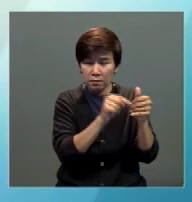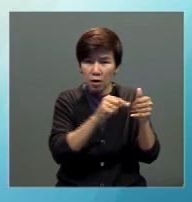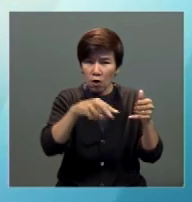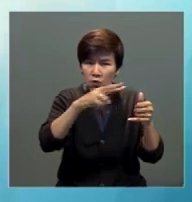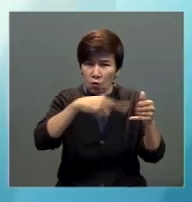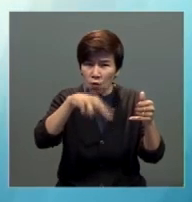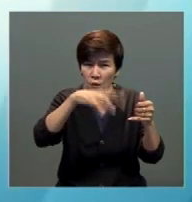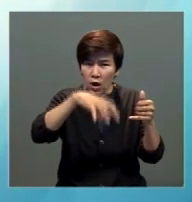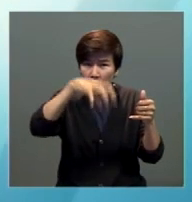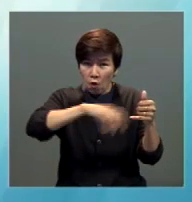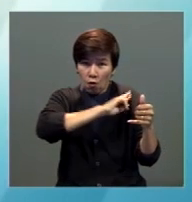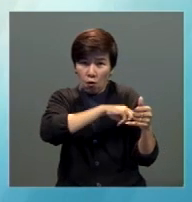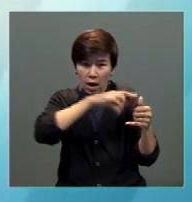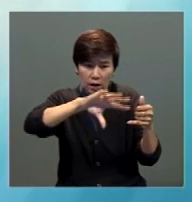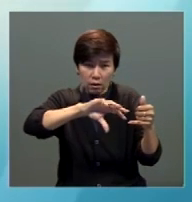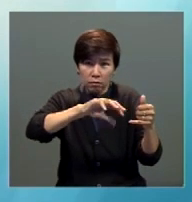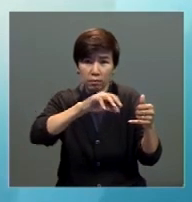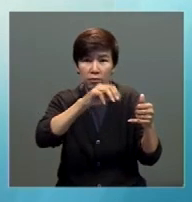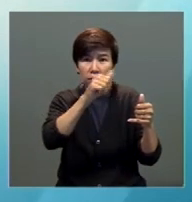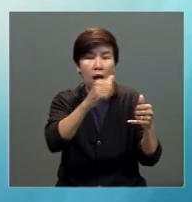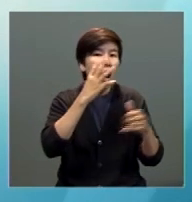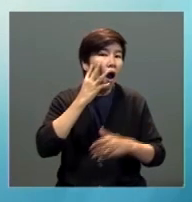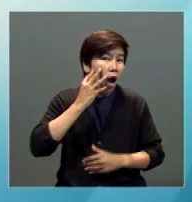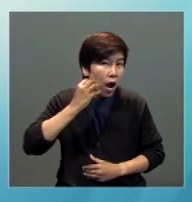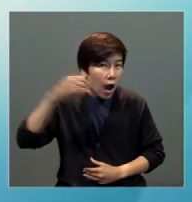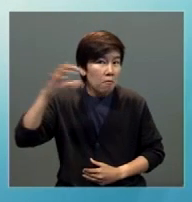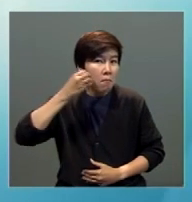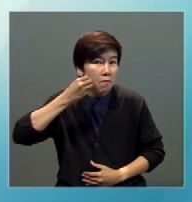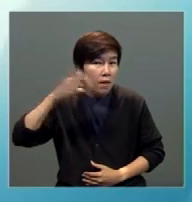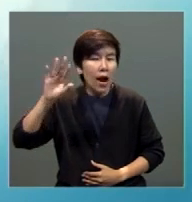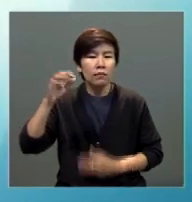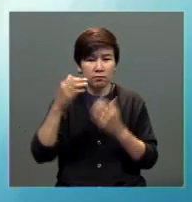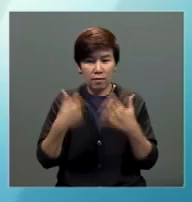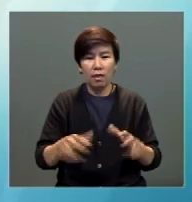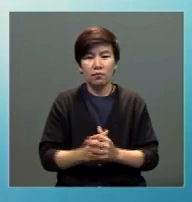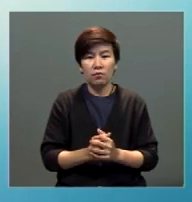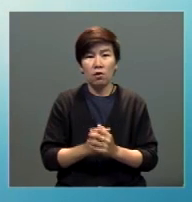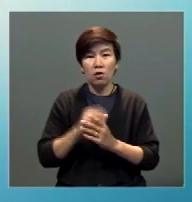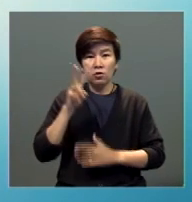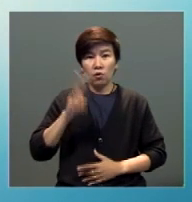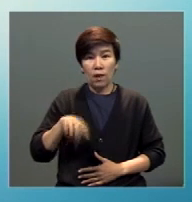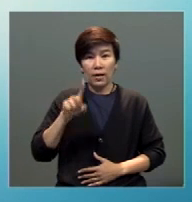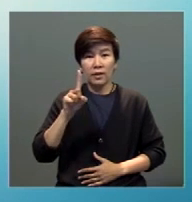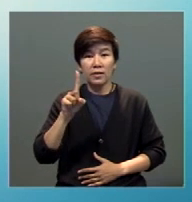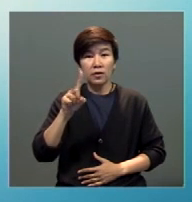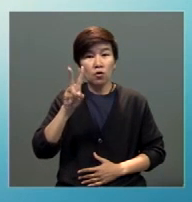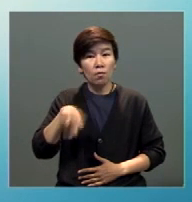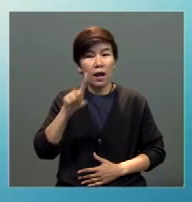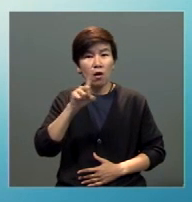ค่ะวันนี้นะครับมีผู้ป่วยที่หายแล้วกลับบ้านนะครับเมื่อวานนี้รอบ24ชั่วโมงก็ 109รายนะครับหายป่วยไปแล้ว 2,000 108